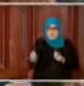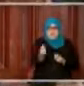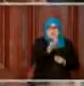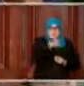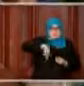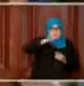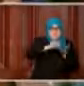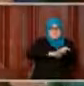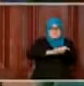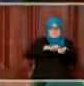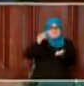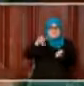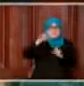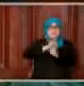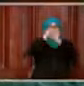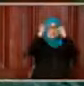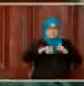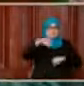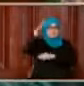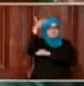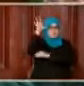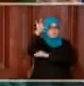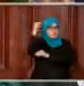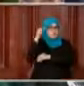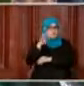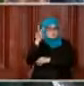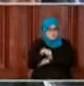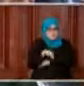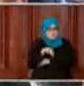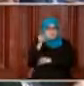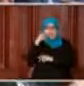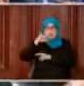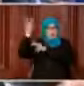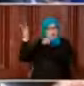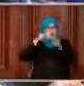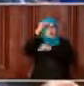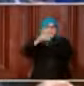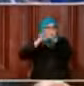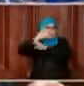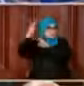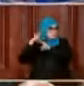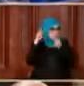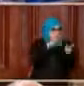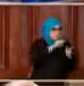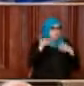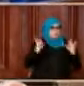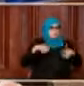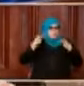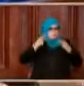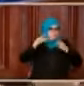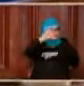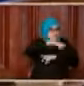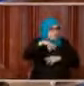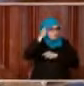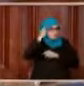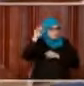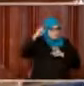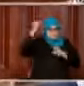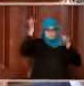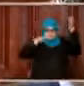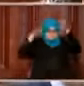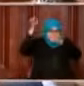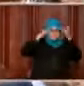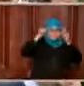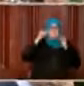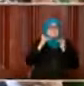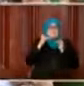الوطن العزيز الذي أذهل العالم بما استنبطه من أدوات غير